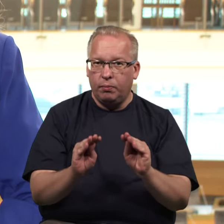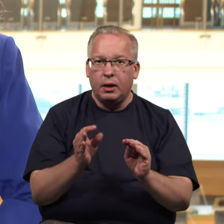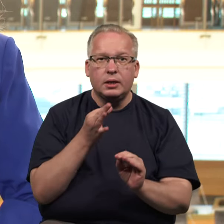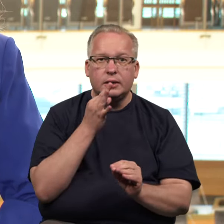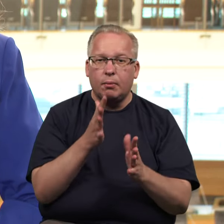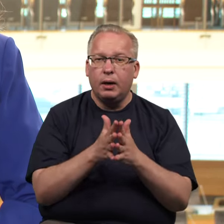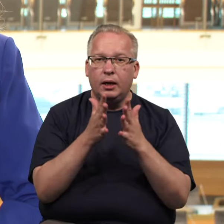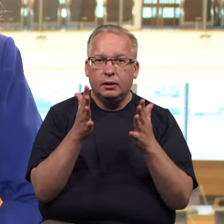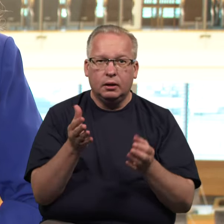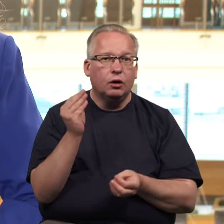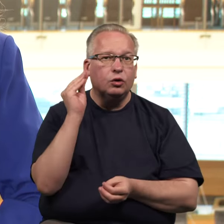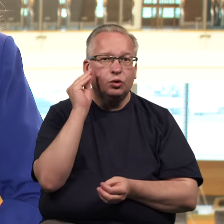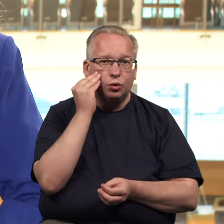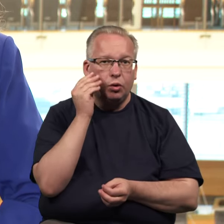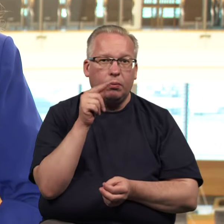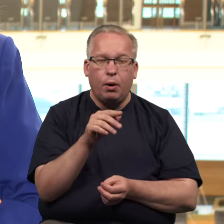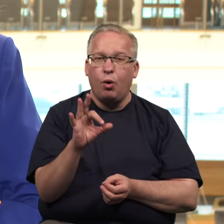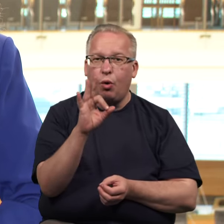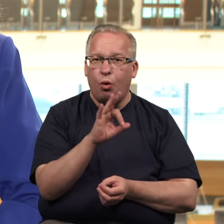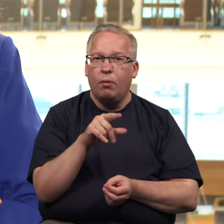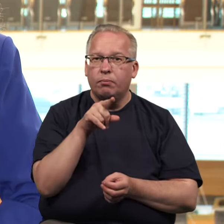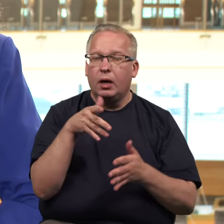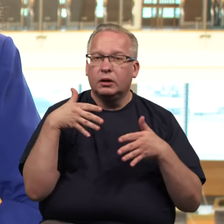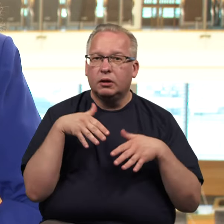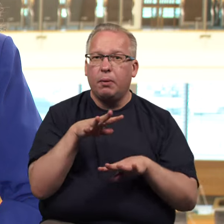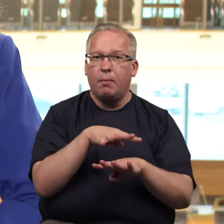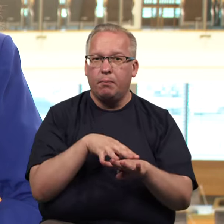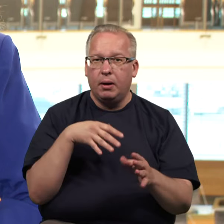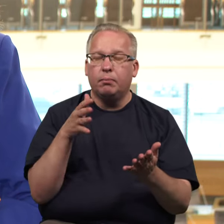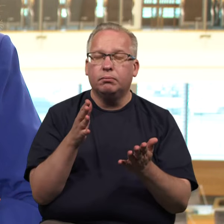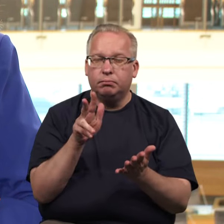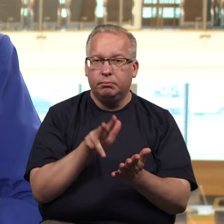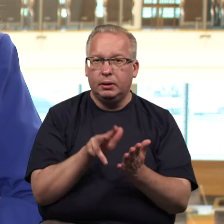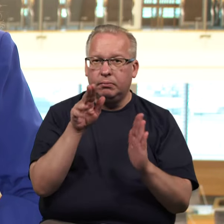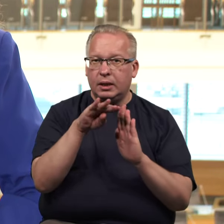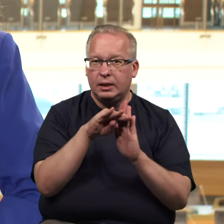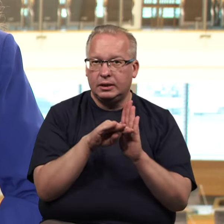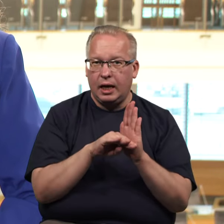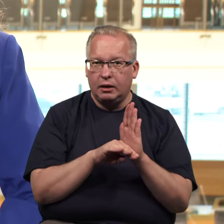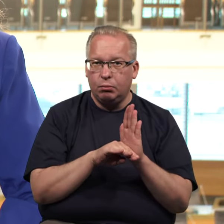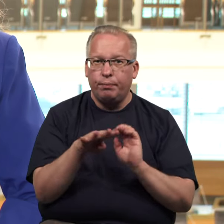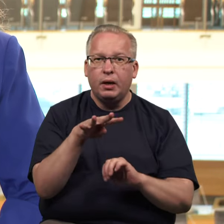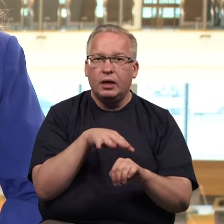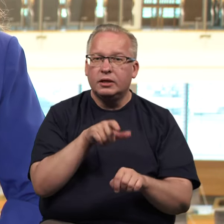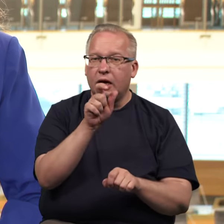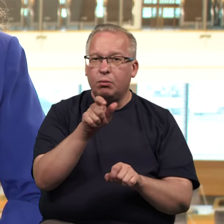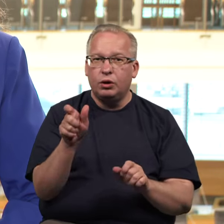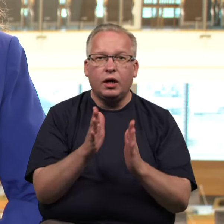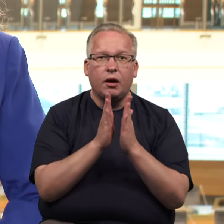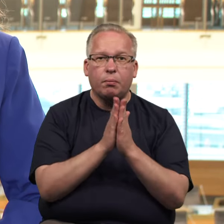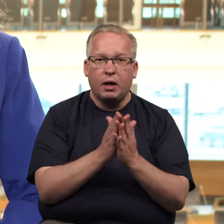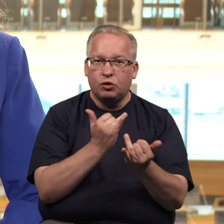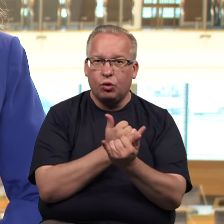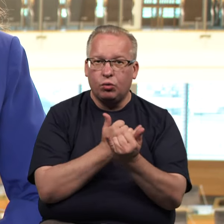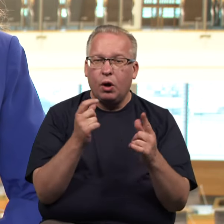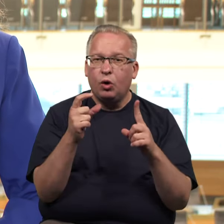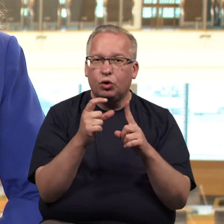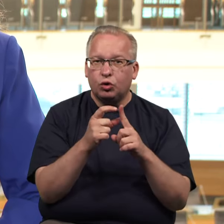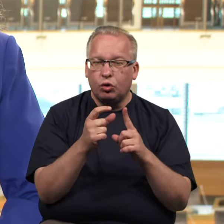reiškiamas didelis susirūpinimas dėl šio Sakartvelo parlamento priimto įstatymo. Seimo nariai kviečia užtikrinti žodžio